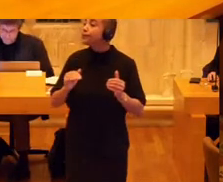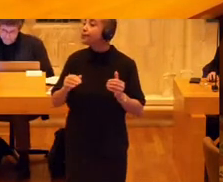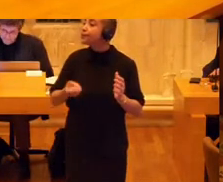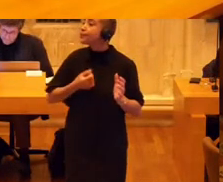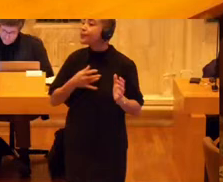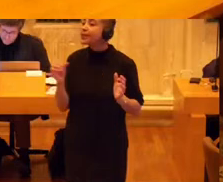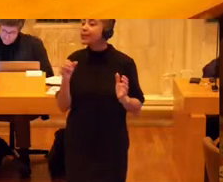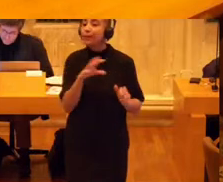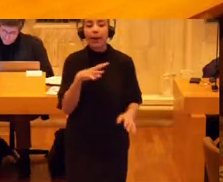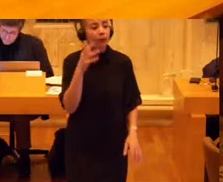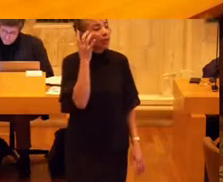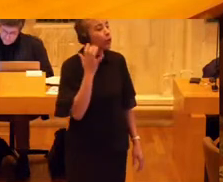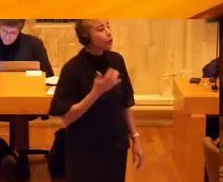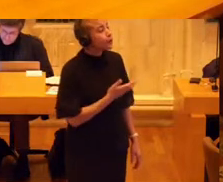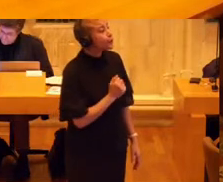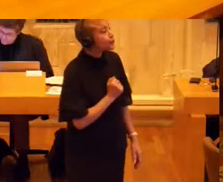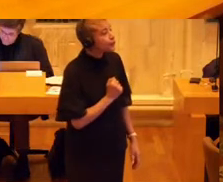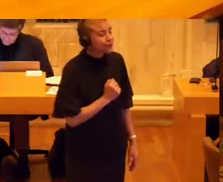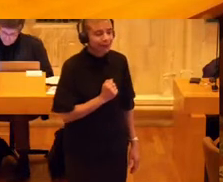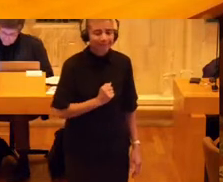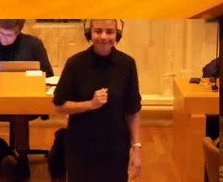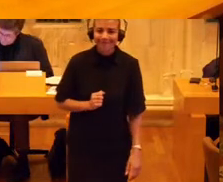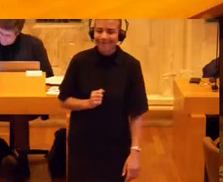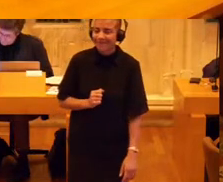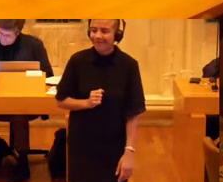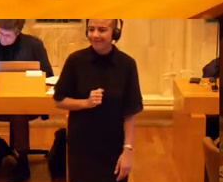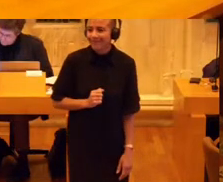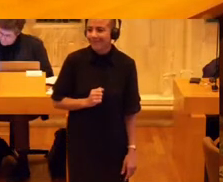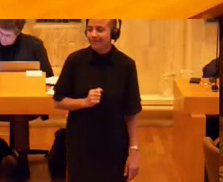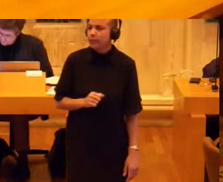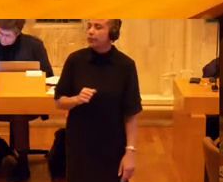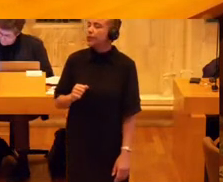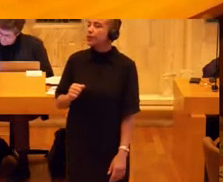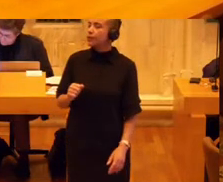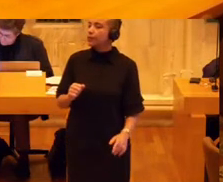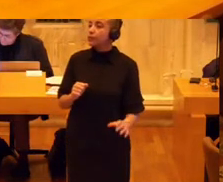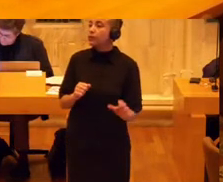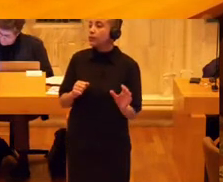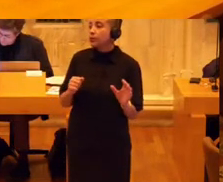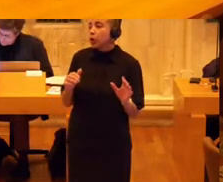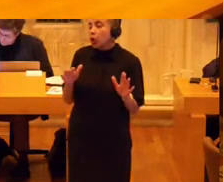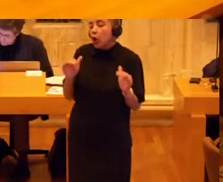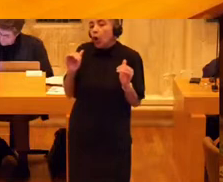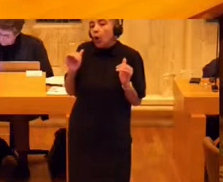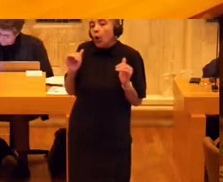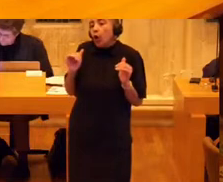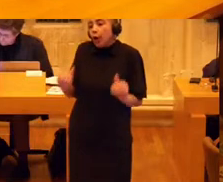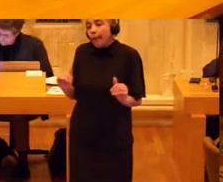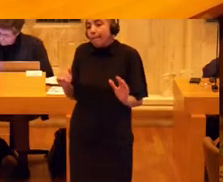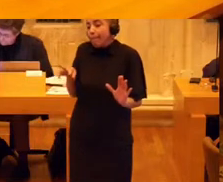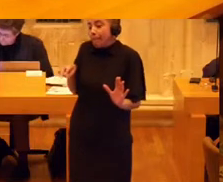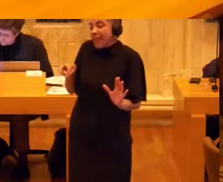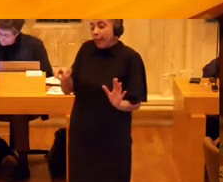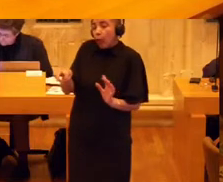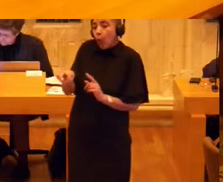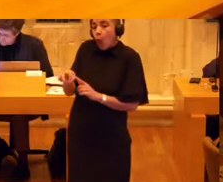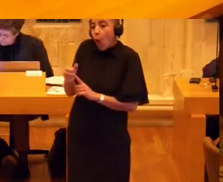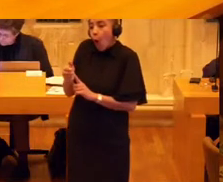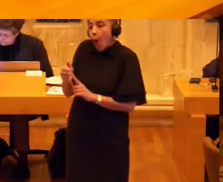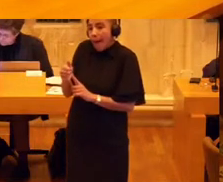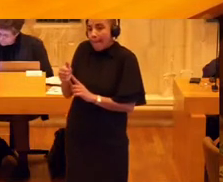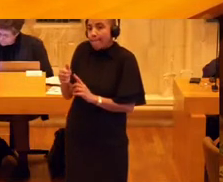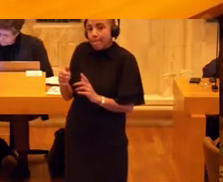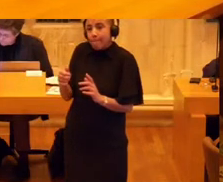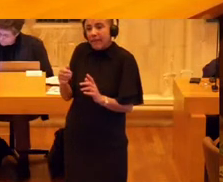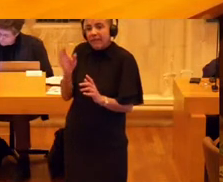Oui, madame Ovnagnan. Juste pour dire que si les piétons suivaient ce qu'on leur dirait de faire, ils marcheraient en file